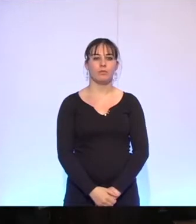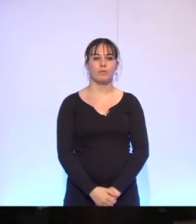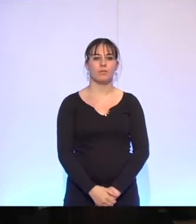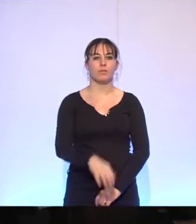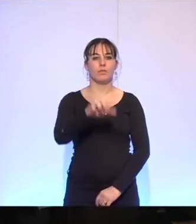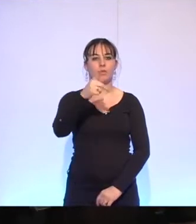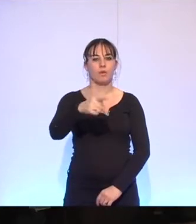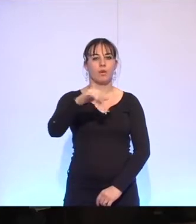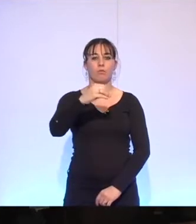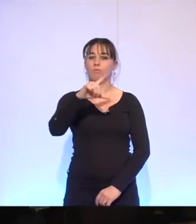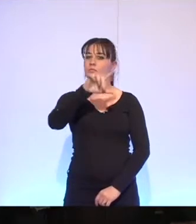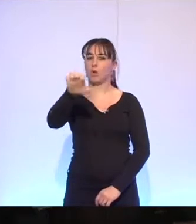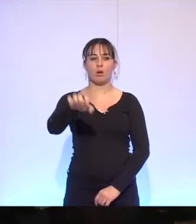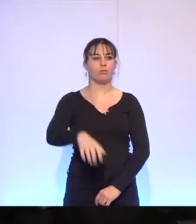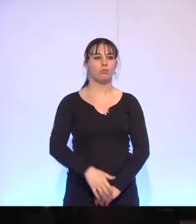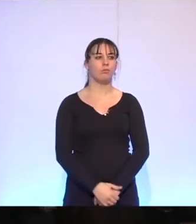Piolle.